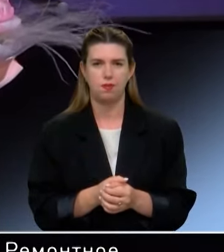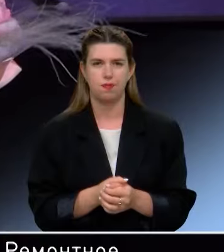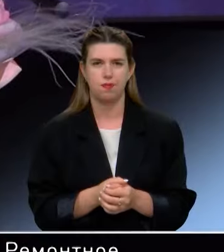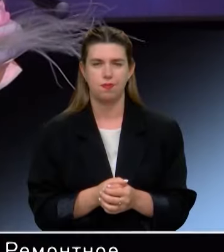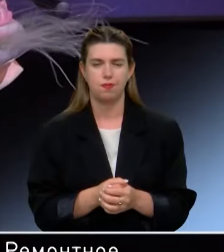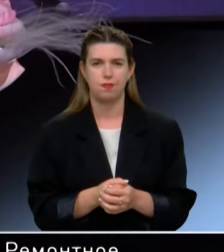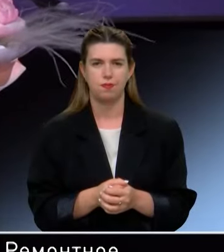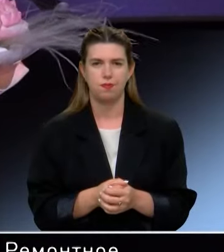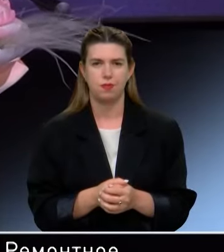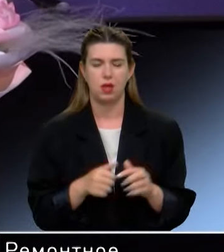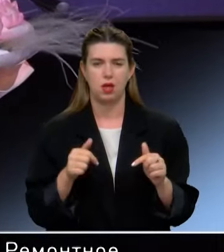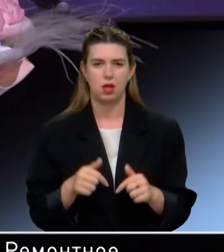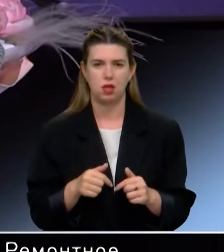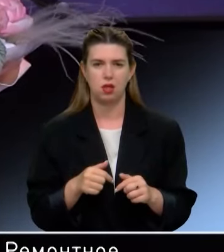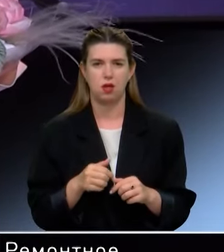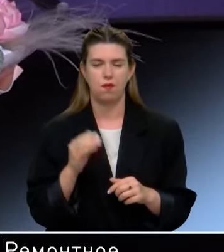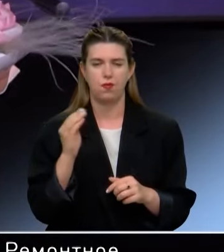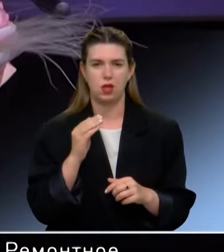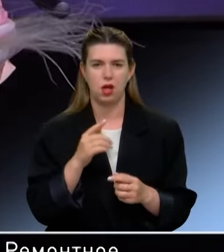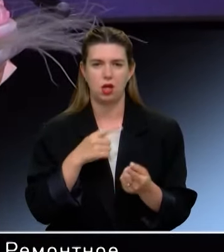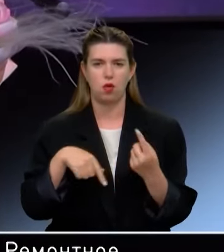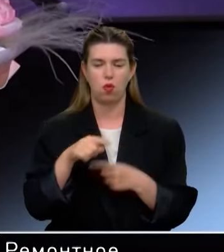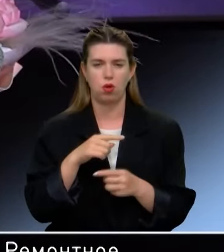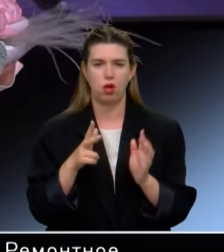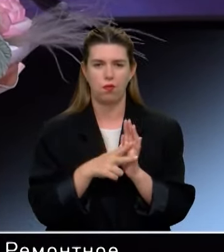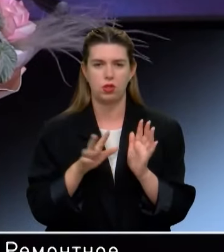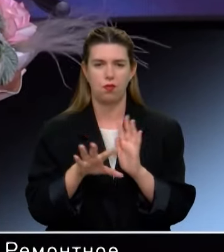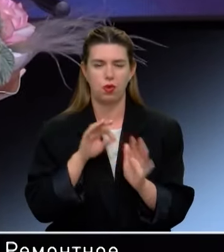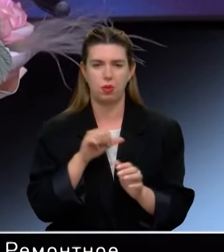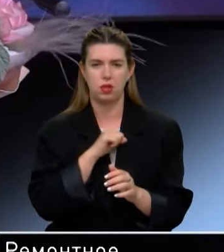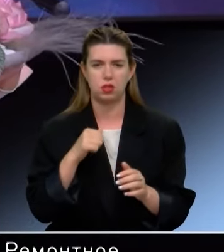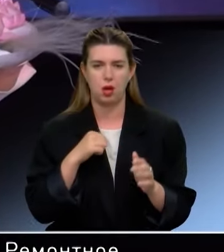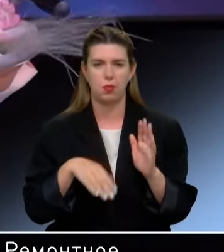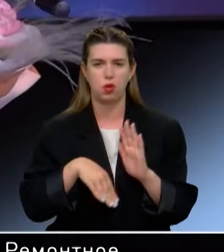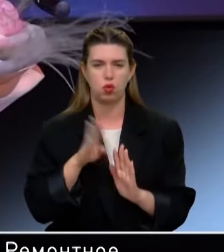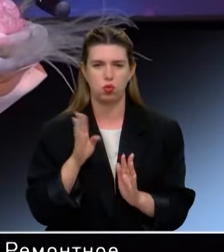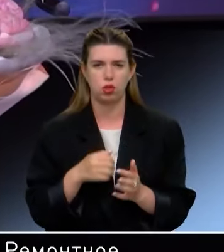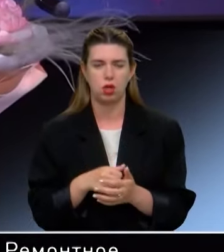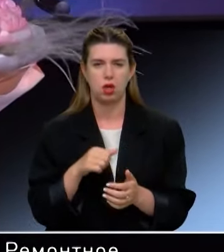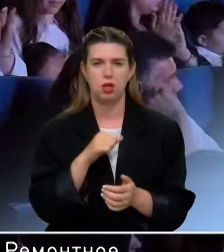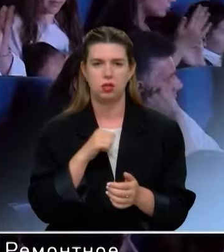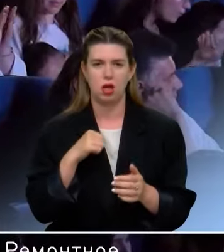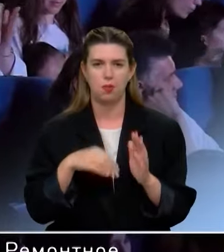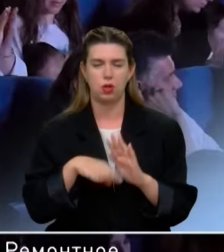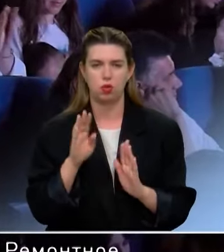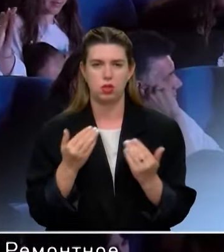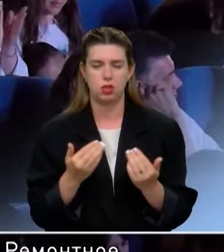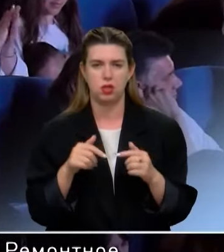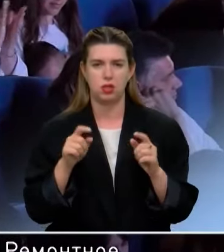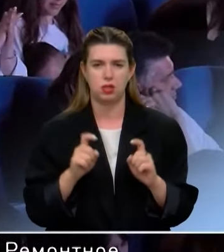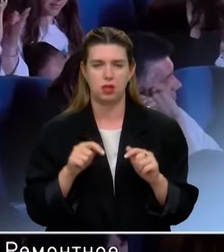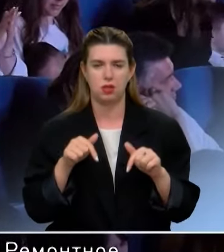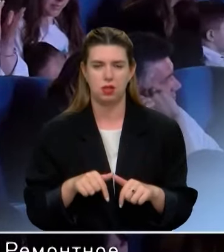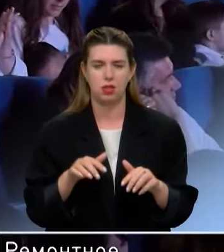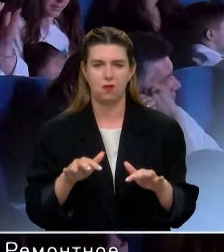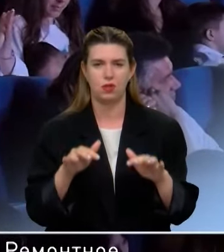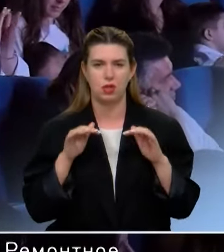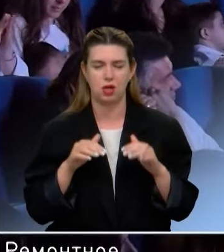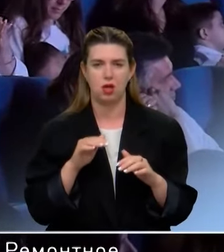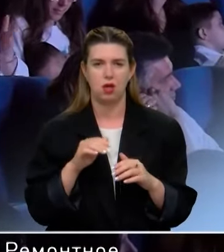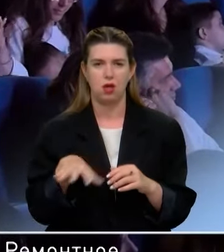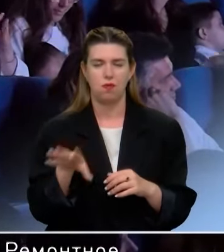Владивостока это восем федеральных округов отобрали самых лучших самые лучшие сейчас сидят здесь в зале